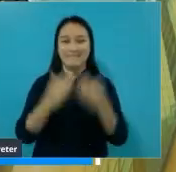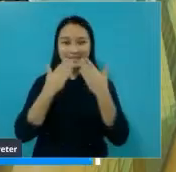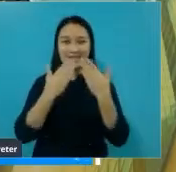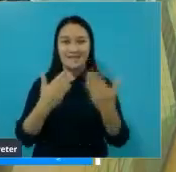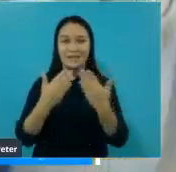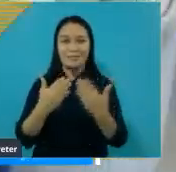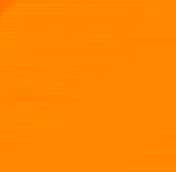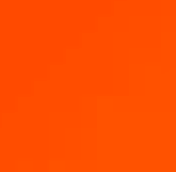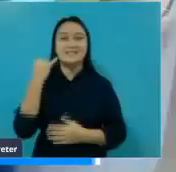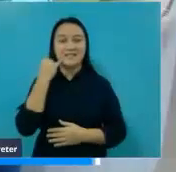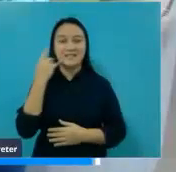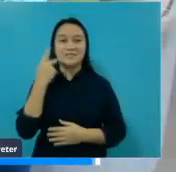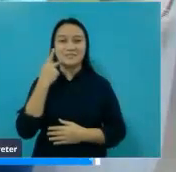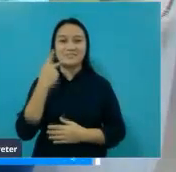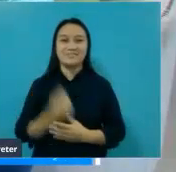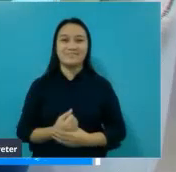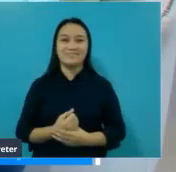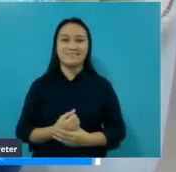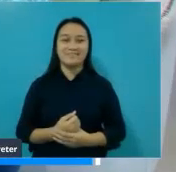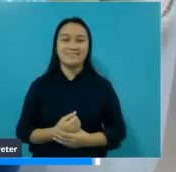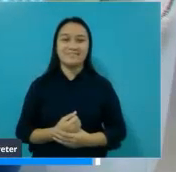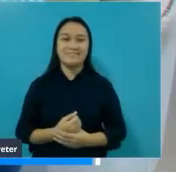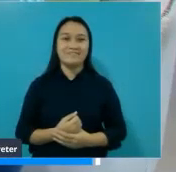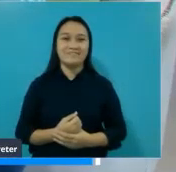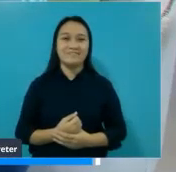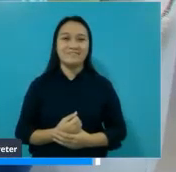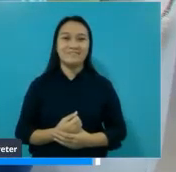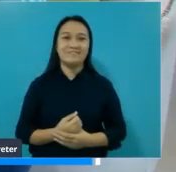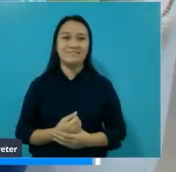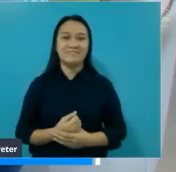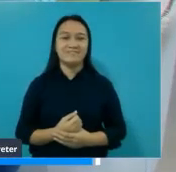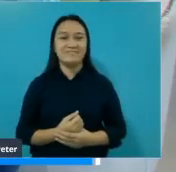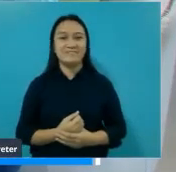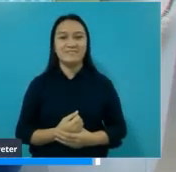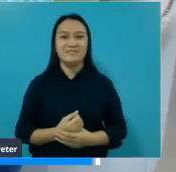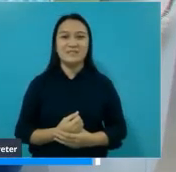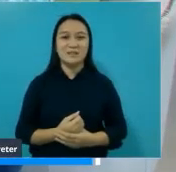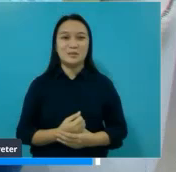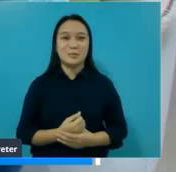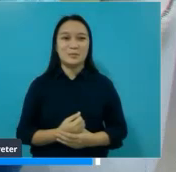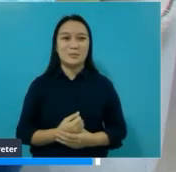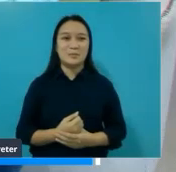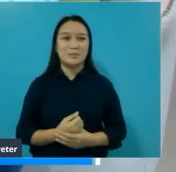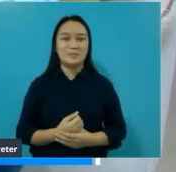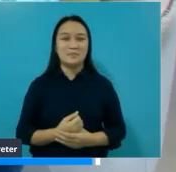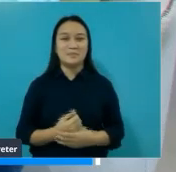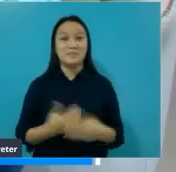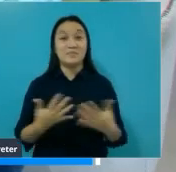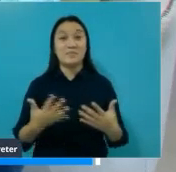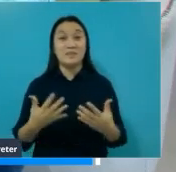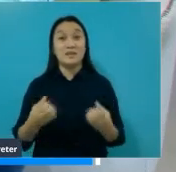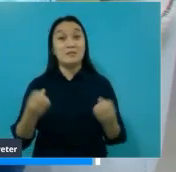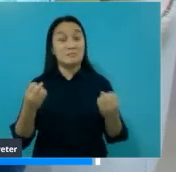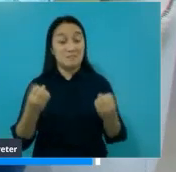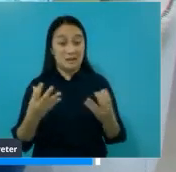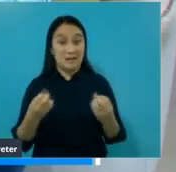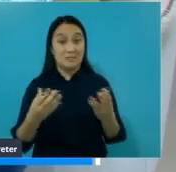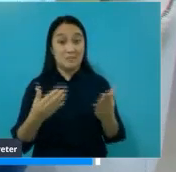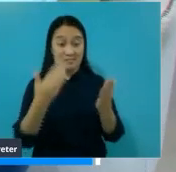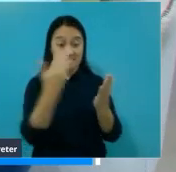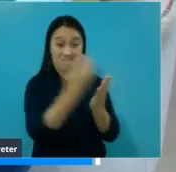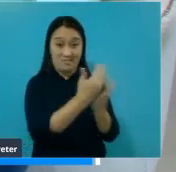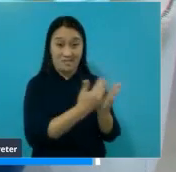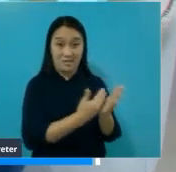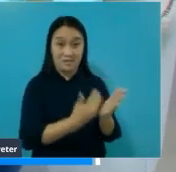Puntalang. So napakahalaga yan na yung pinaalala ni Justine yung iba't ibang mga dokumento na kailangan dala ninyo para pagpunta kayo doon, you don't waste time.